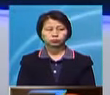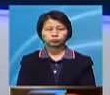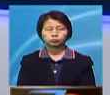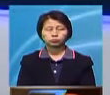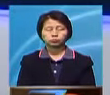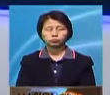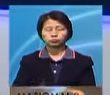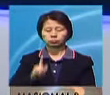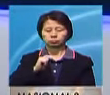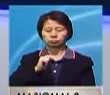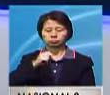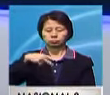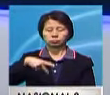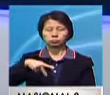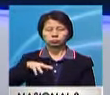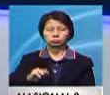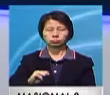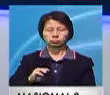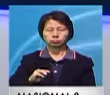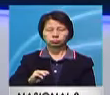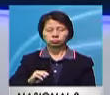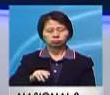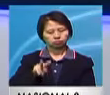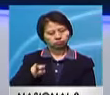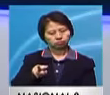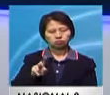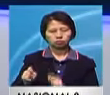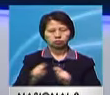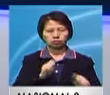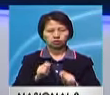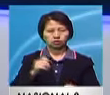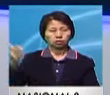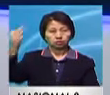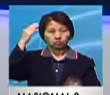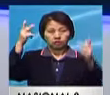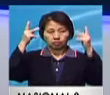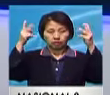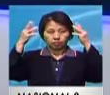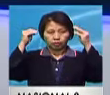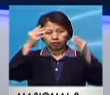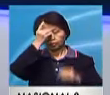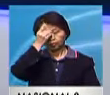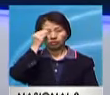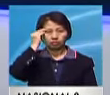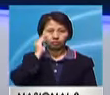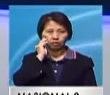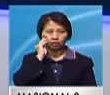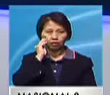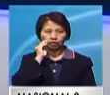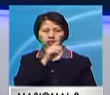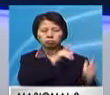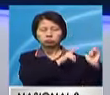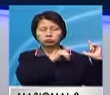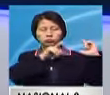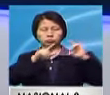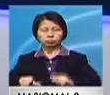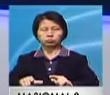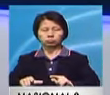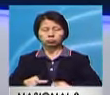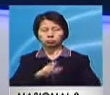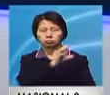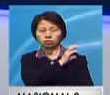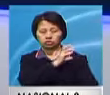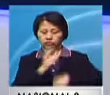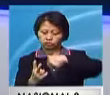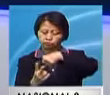Timbalan Perdana Menteri Dato' Seri Dr. Ahmad Zahid Hamidi menyifatkan tindakan bekas Perdana Menteri Tun Dr. Mahathir Mohamad meletakkan jawatan sebagai pengerusi